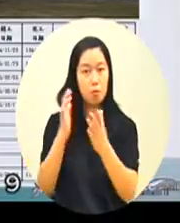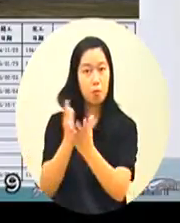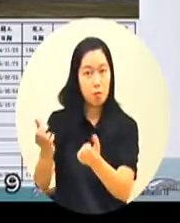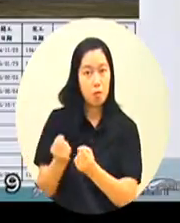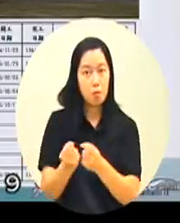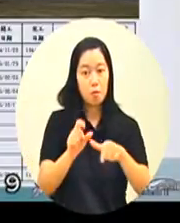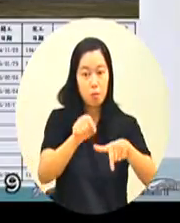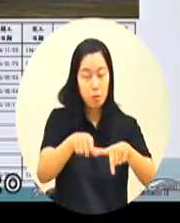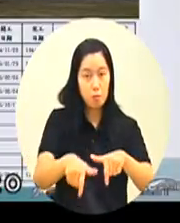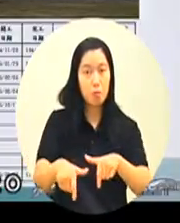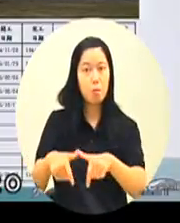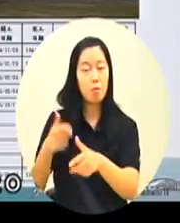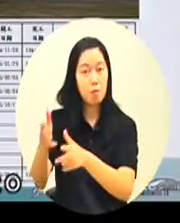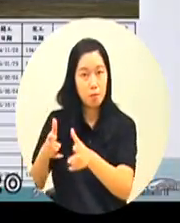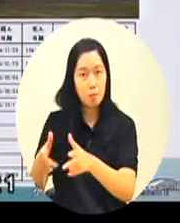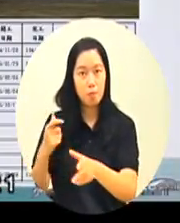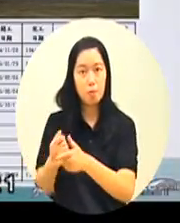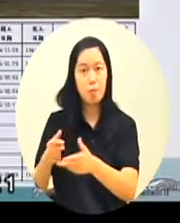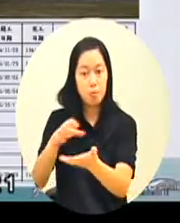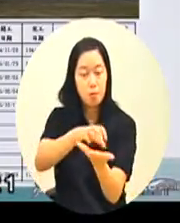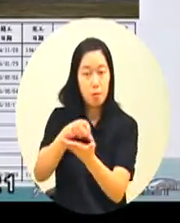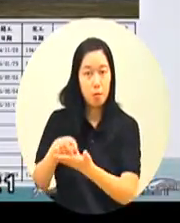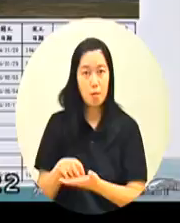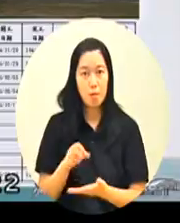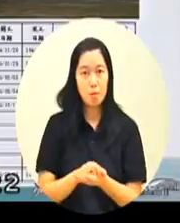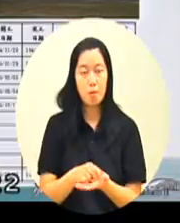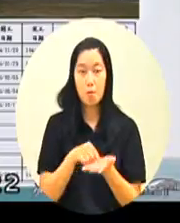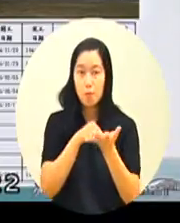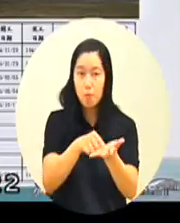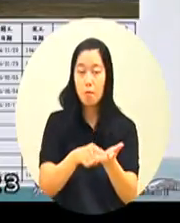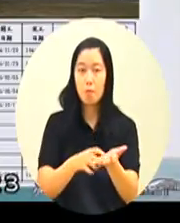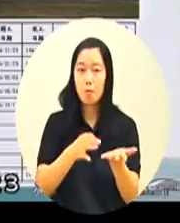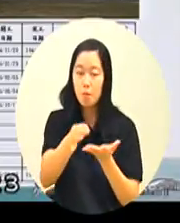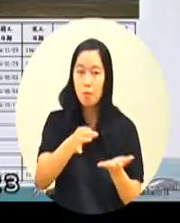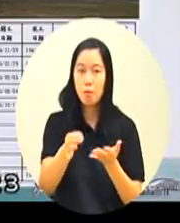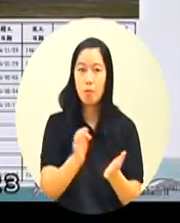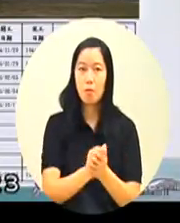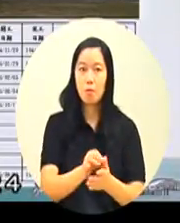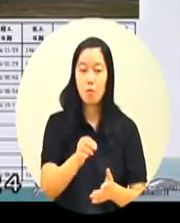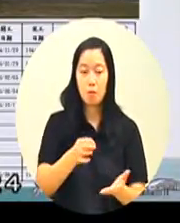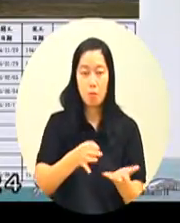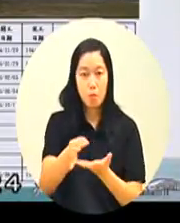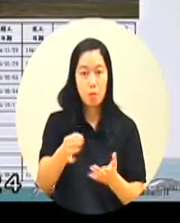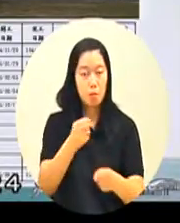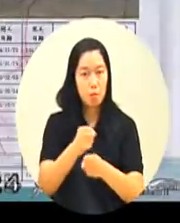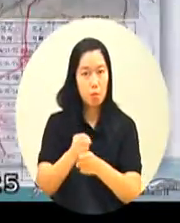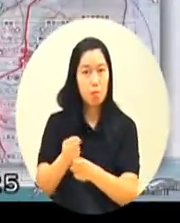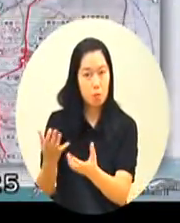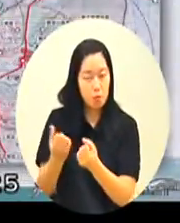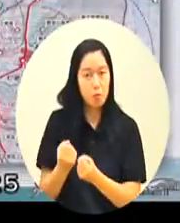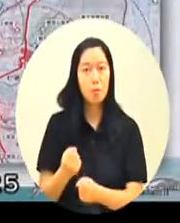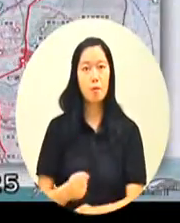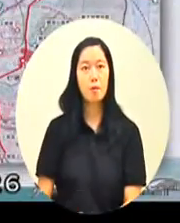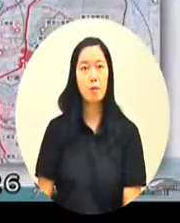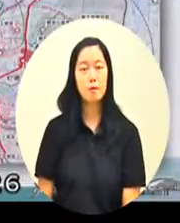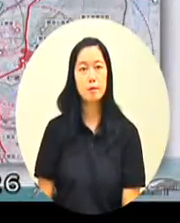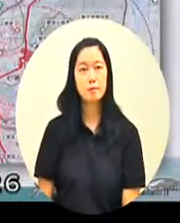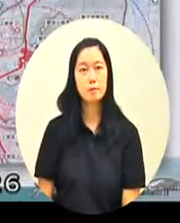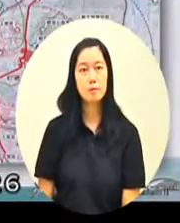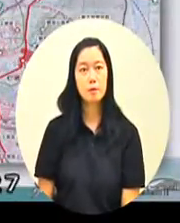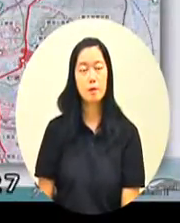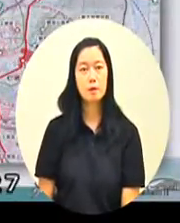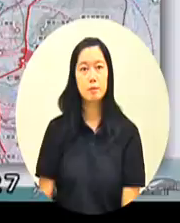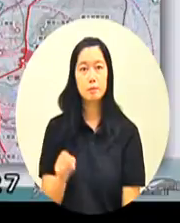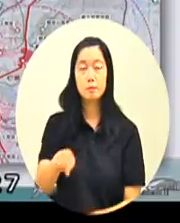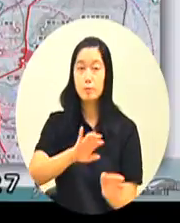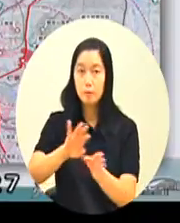商的那个受理厂商申购那个产业用地的一个工作。下一页。那至于另外一个